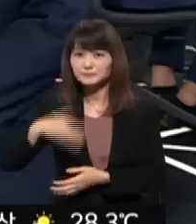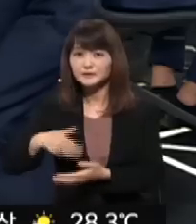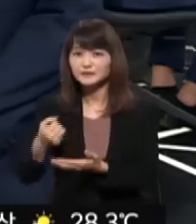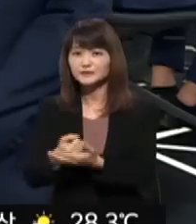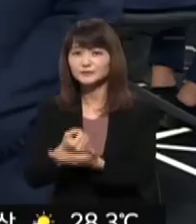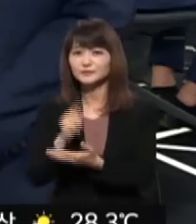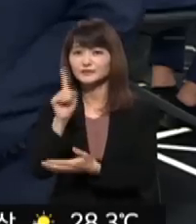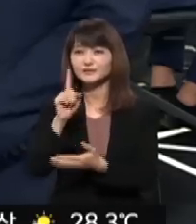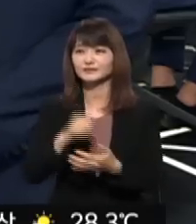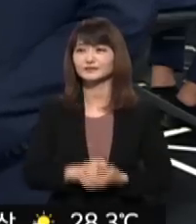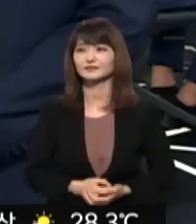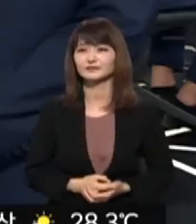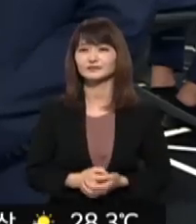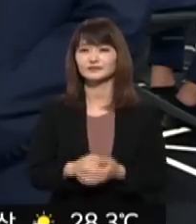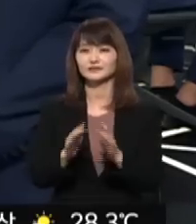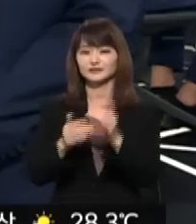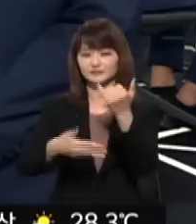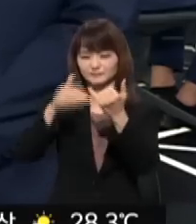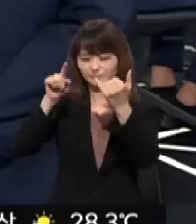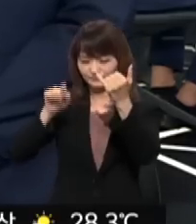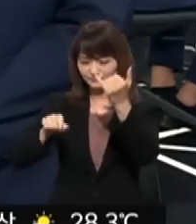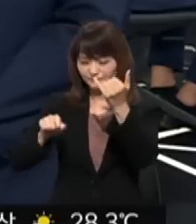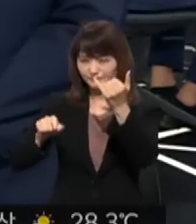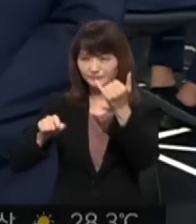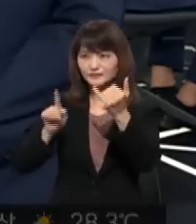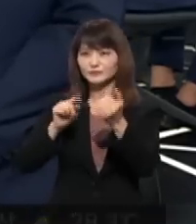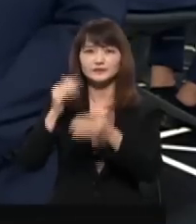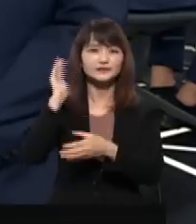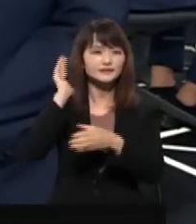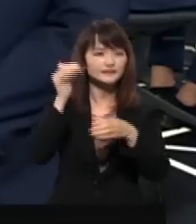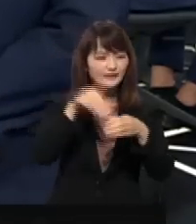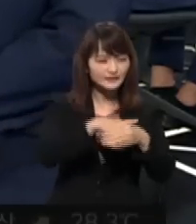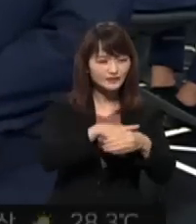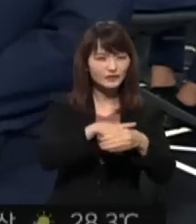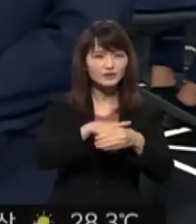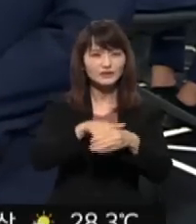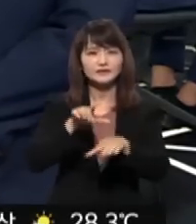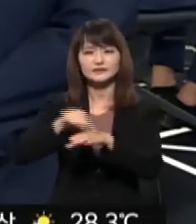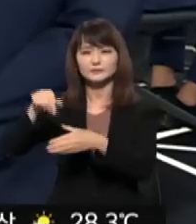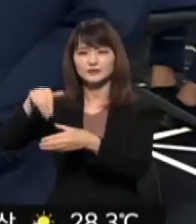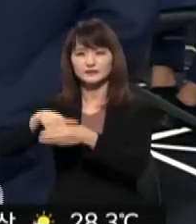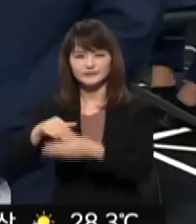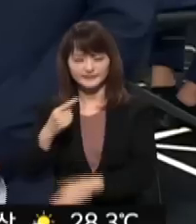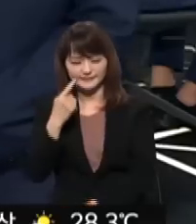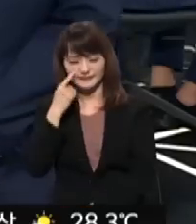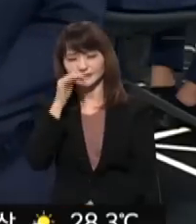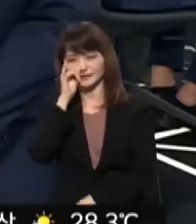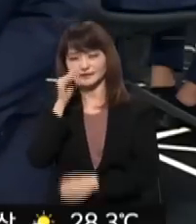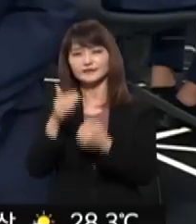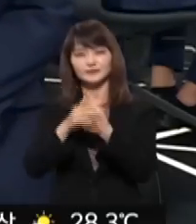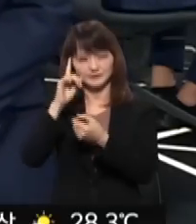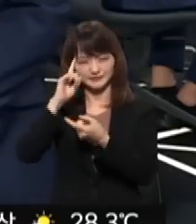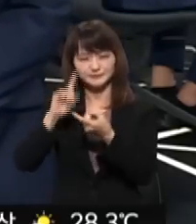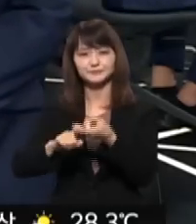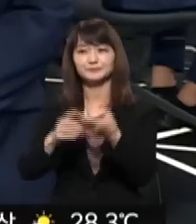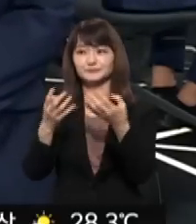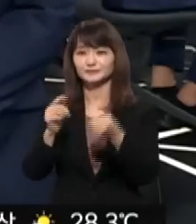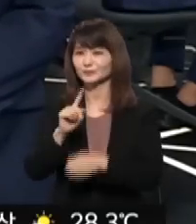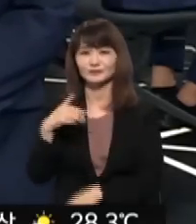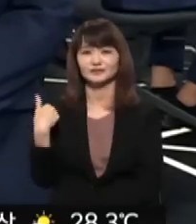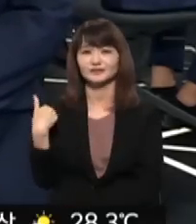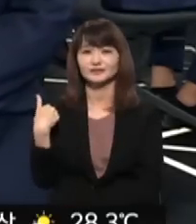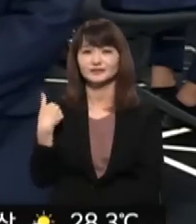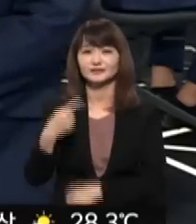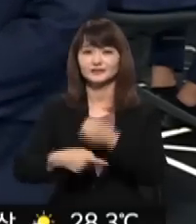말씀을 조회수는 아무래도 이제 대선이나 지방선거 같은 큰 이슈들이 많아 좀 관심을 가졌던 거 같은데요 잘